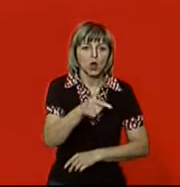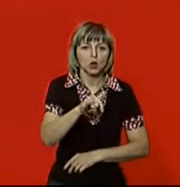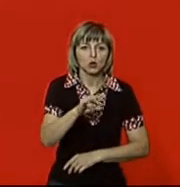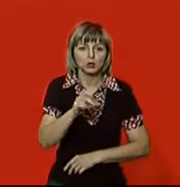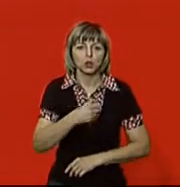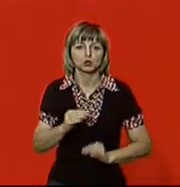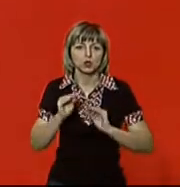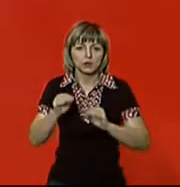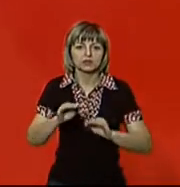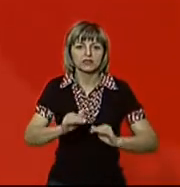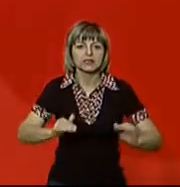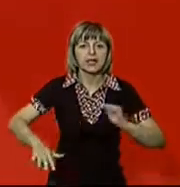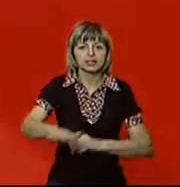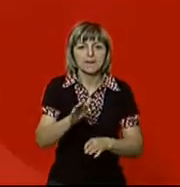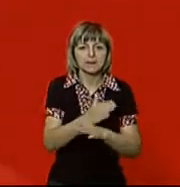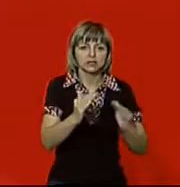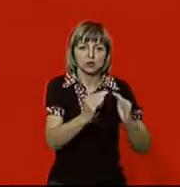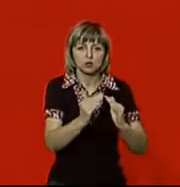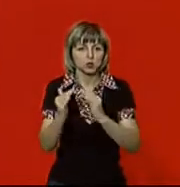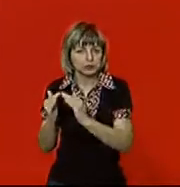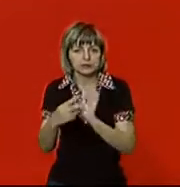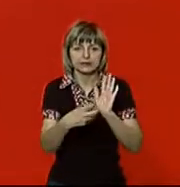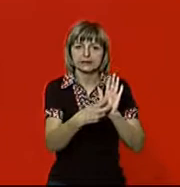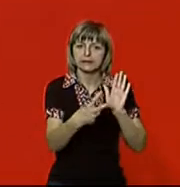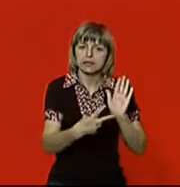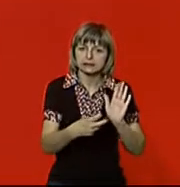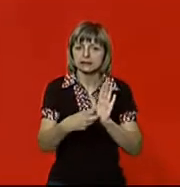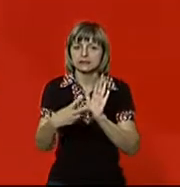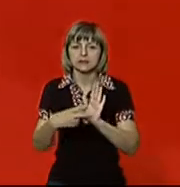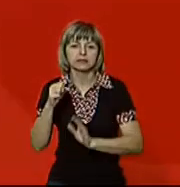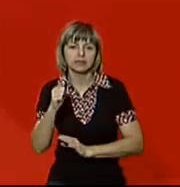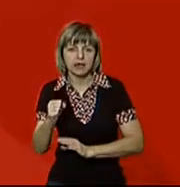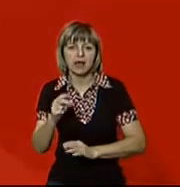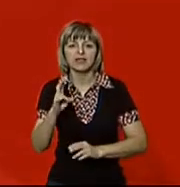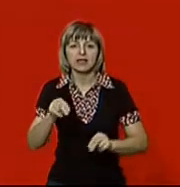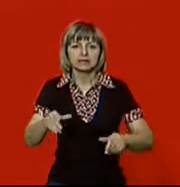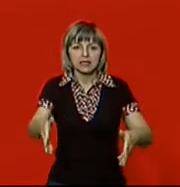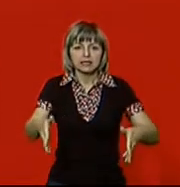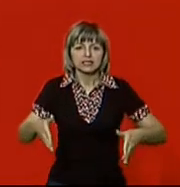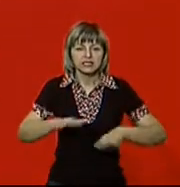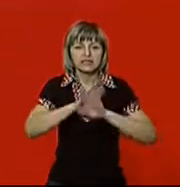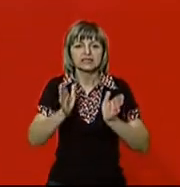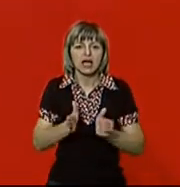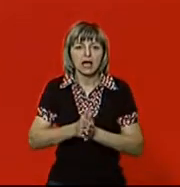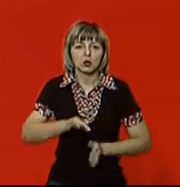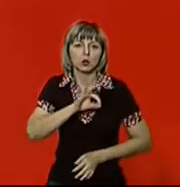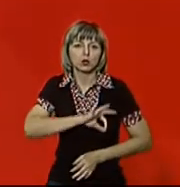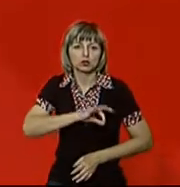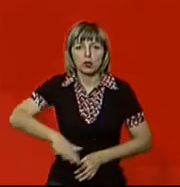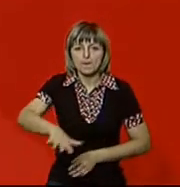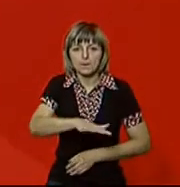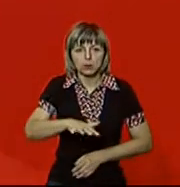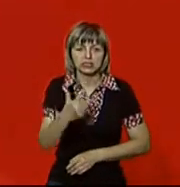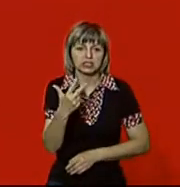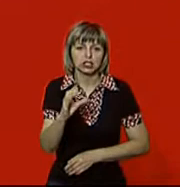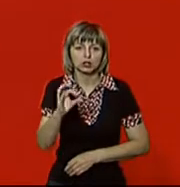хочуть облаштувати дитячий майданчик між будинками 17 та 17А на земельній ділянці загальною користування площею